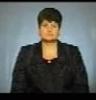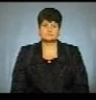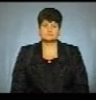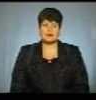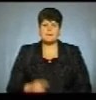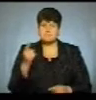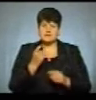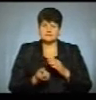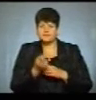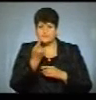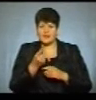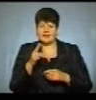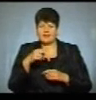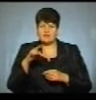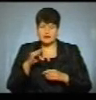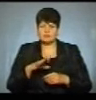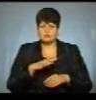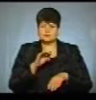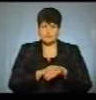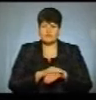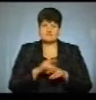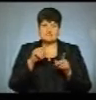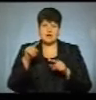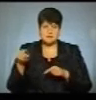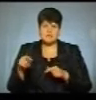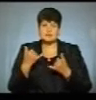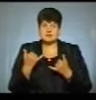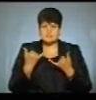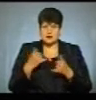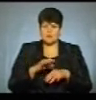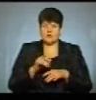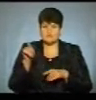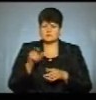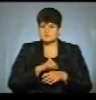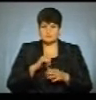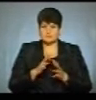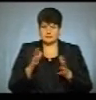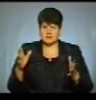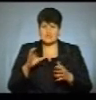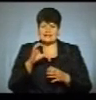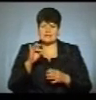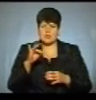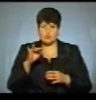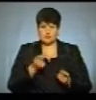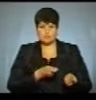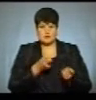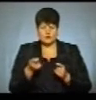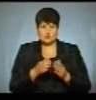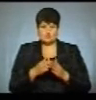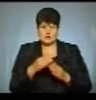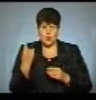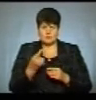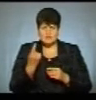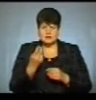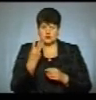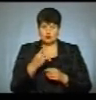Перший спалах дифтерії був зафіксований на Закарпатті. Зараз хворих там найбільше. Сироватки для їхнього лікування довелося везти із сусідніх областей.